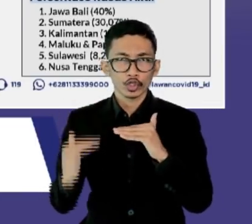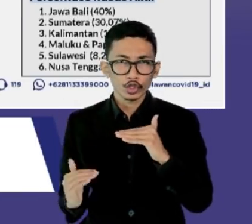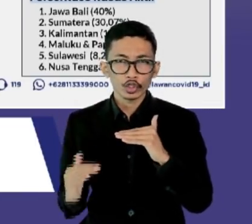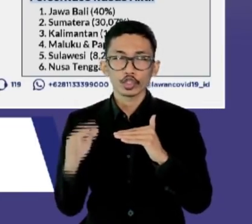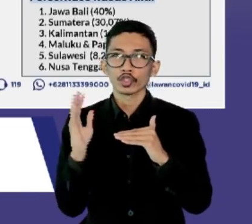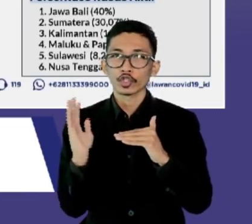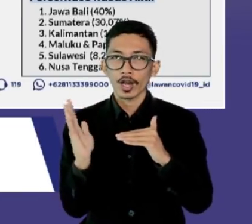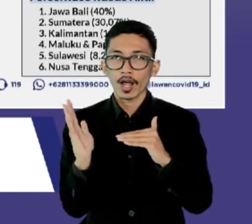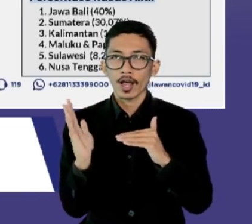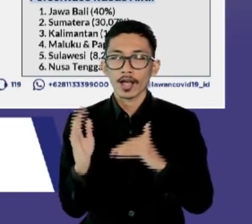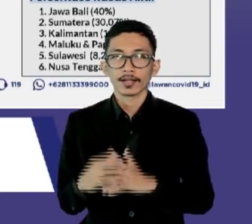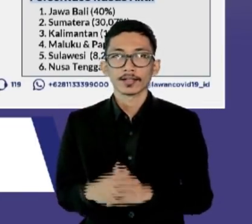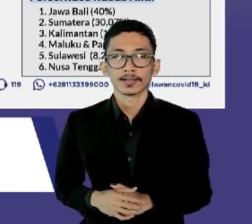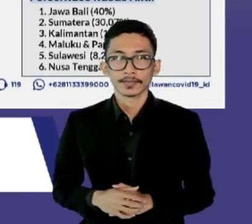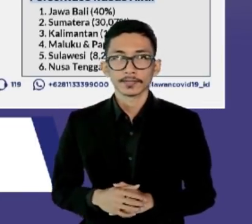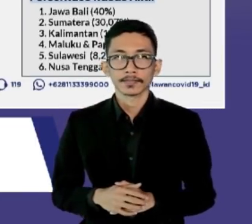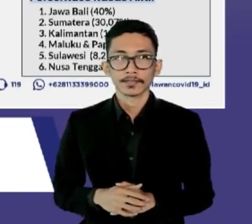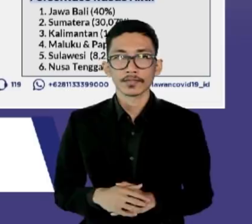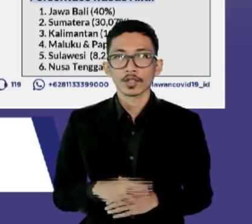turun sebanyak